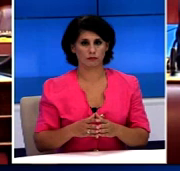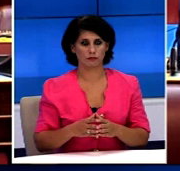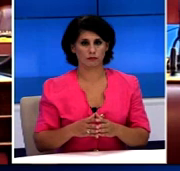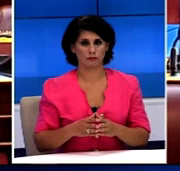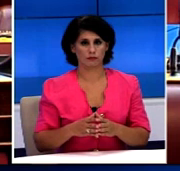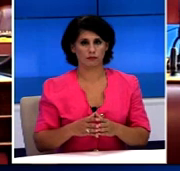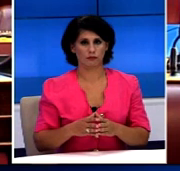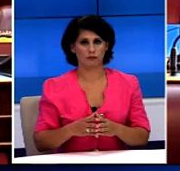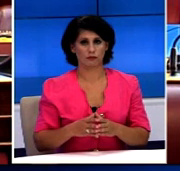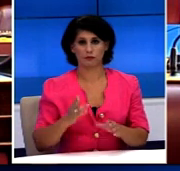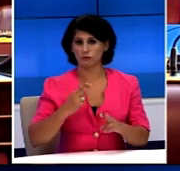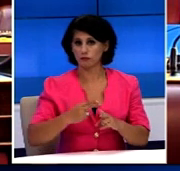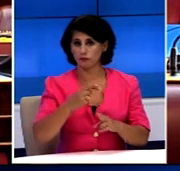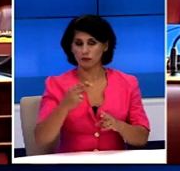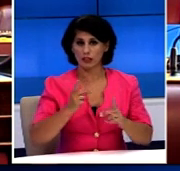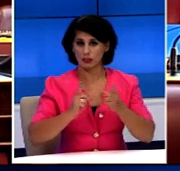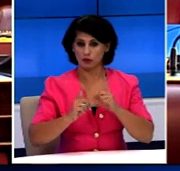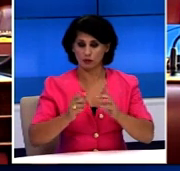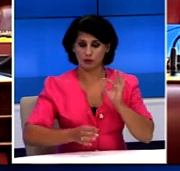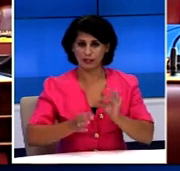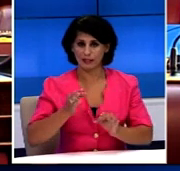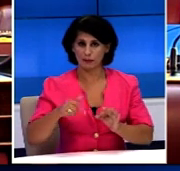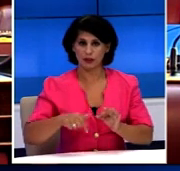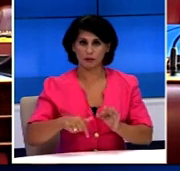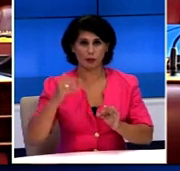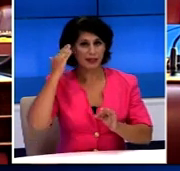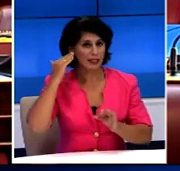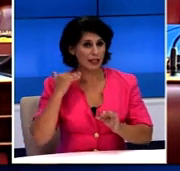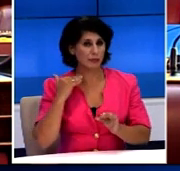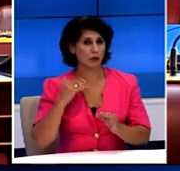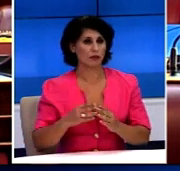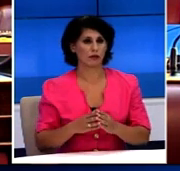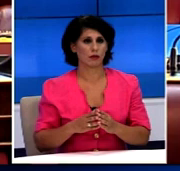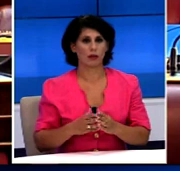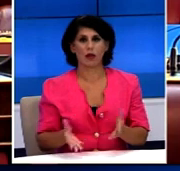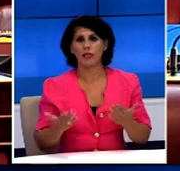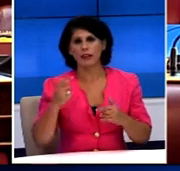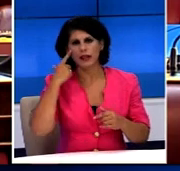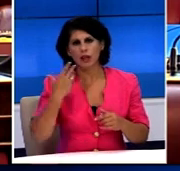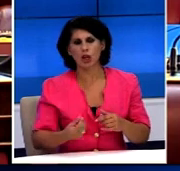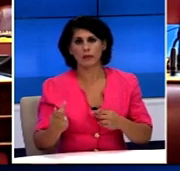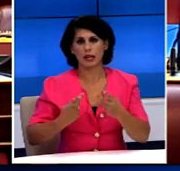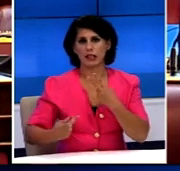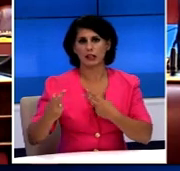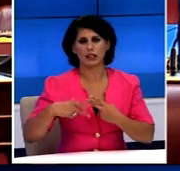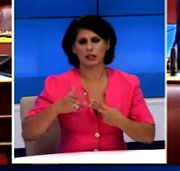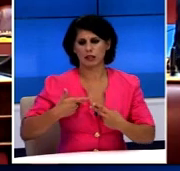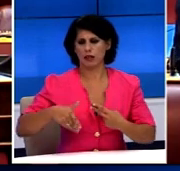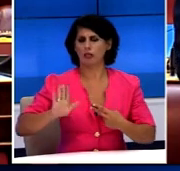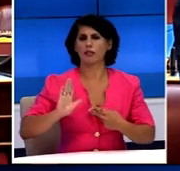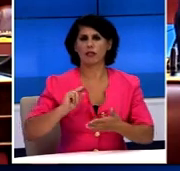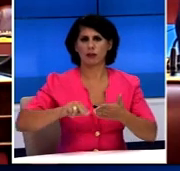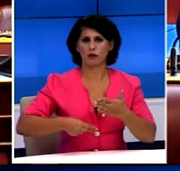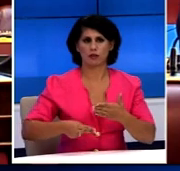στο κρίσιμο θέμα της συμφωνίας που συζητάμε σήμερα με την Αίγυπτο δεν έχει κανένα νόημα να μας κατηγορείτε γιατί δεν υπογράψαμε πιο πριν.